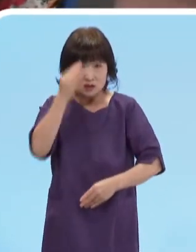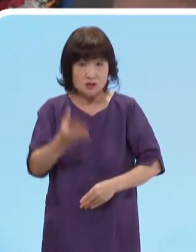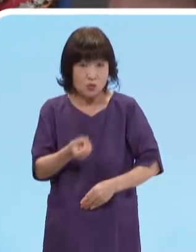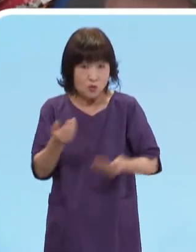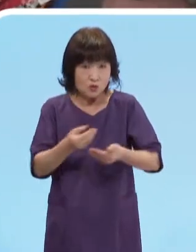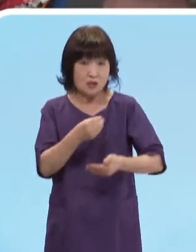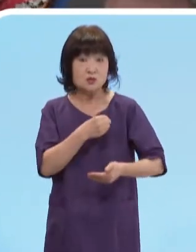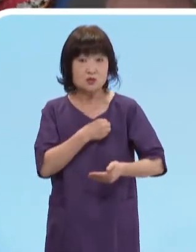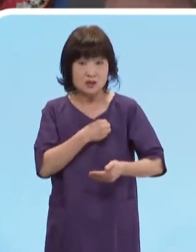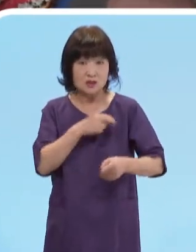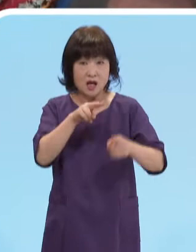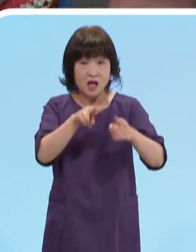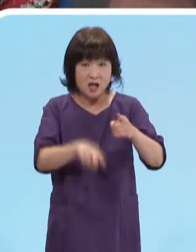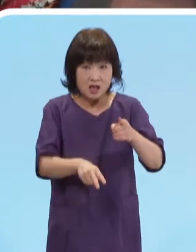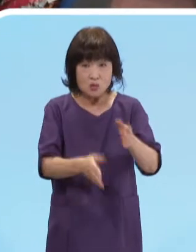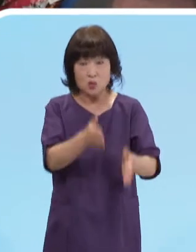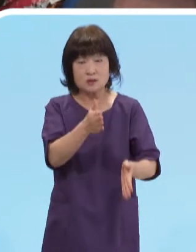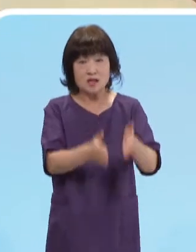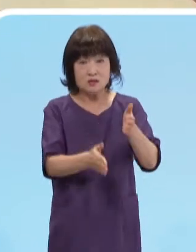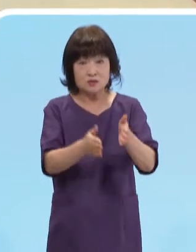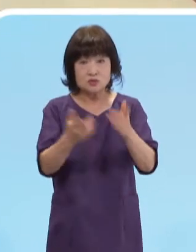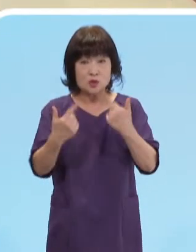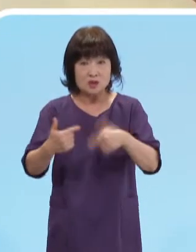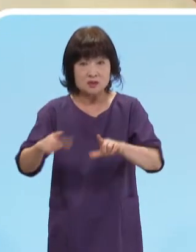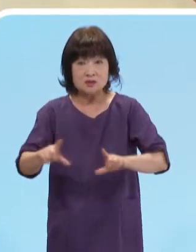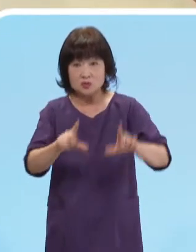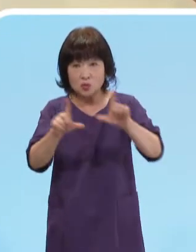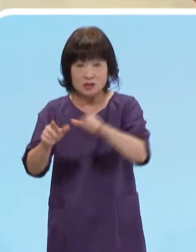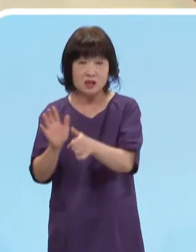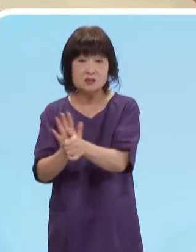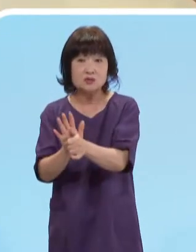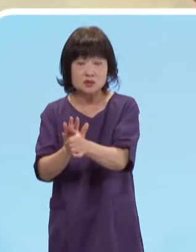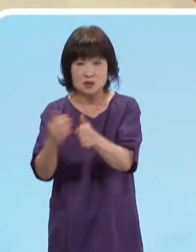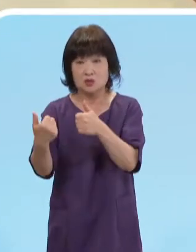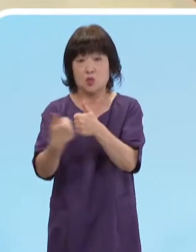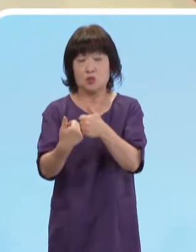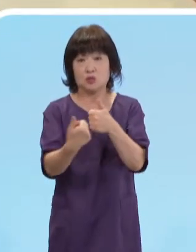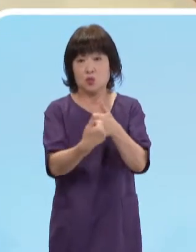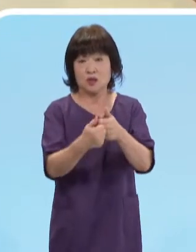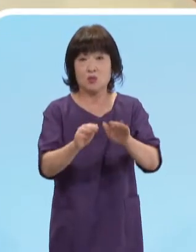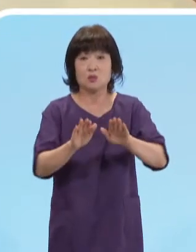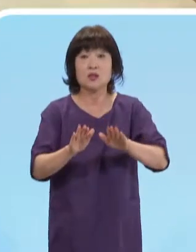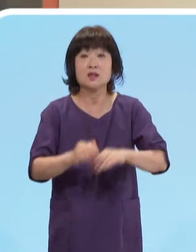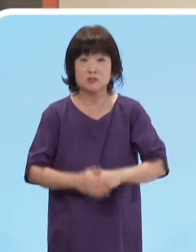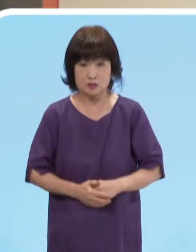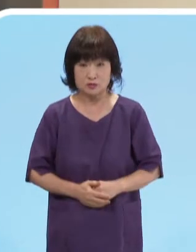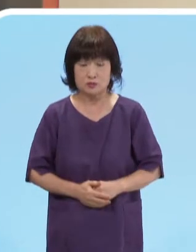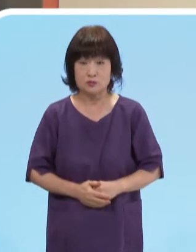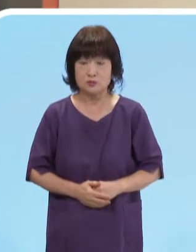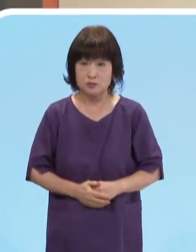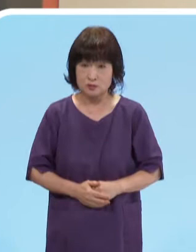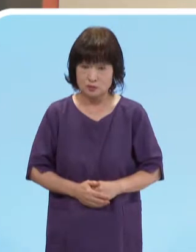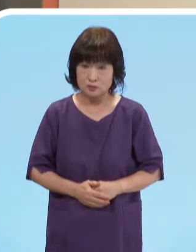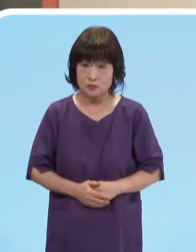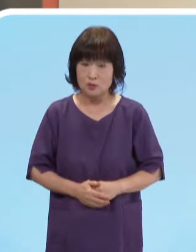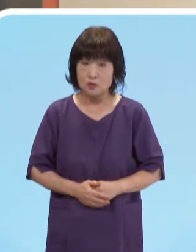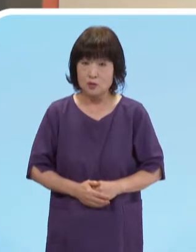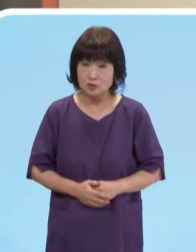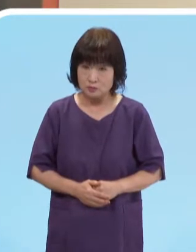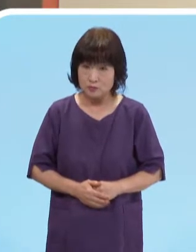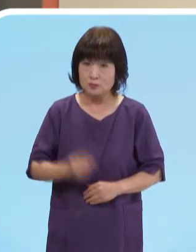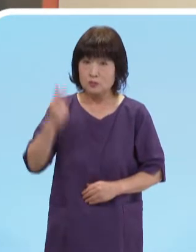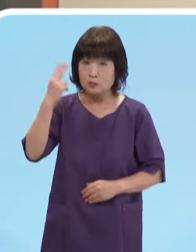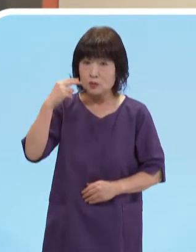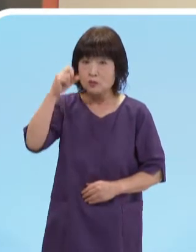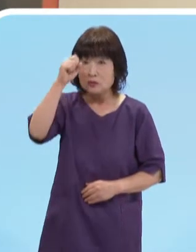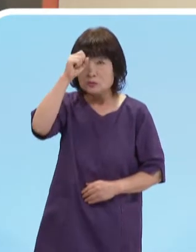職員が介護サービスや日常生活支援などの相談に応じています。 そもそも認知